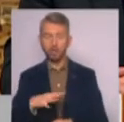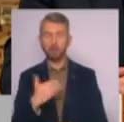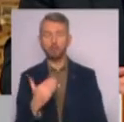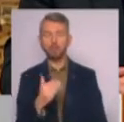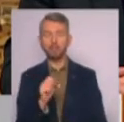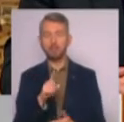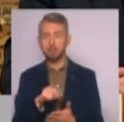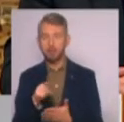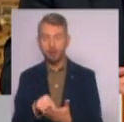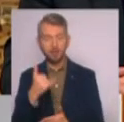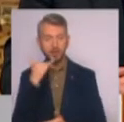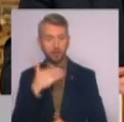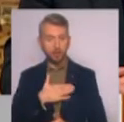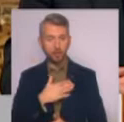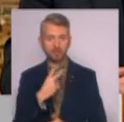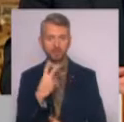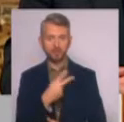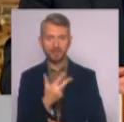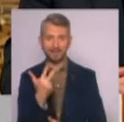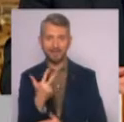запитань. Телефон прямого ефіру